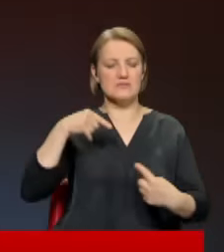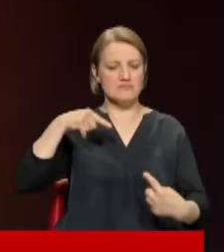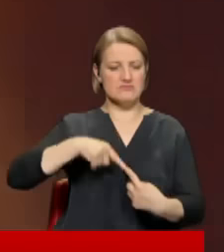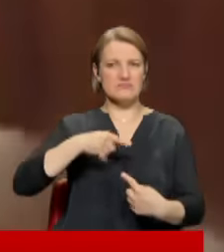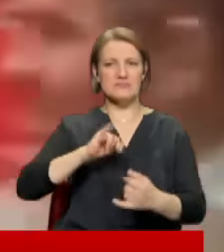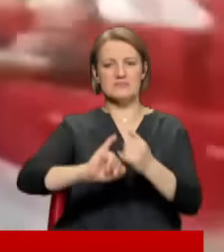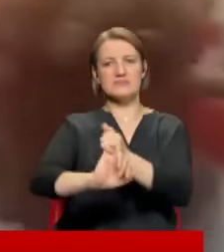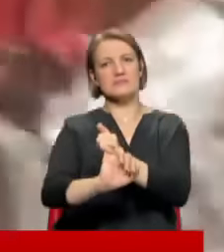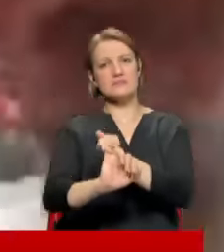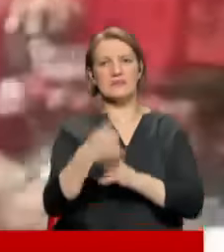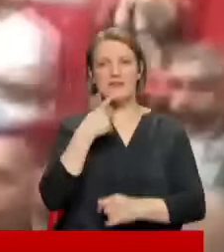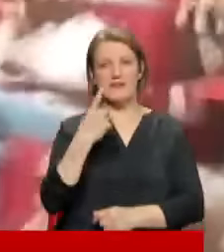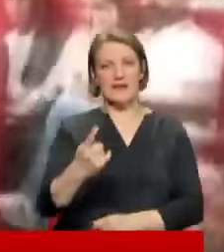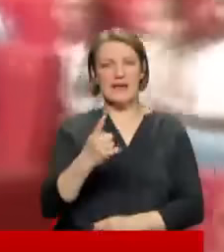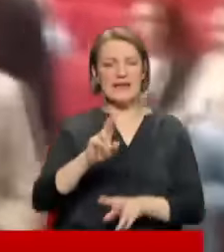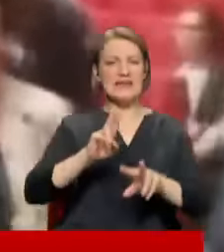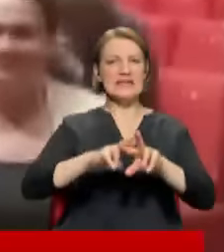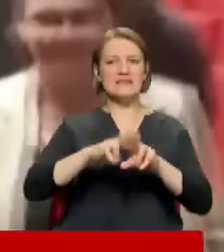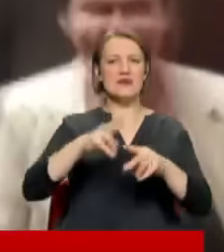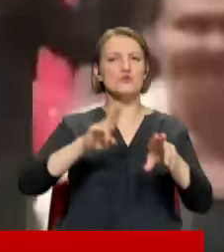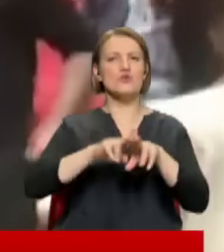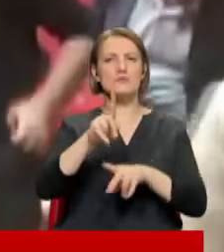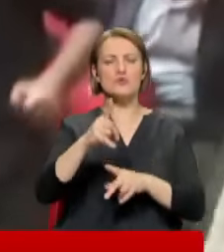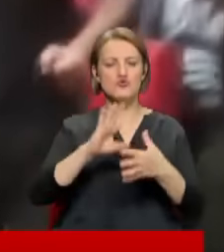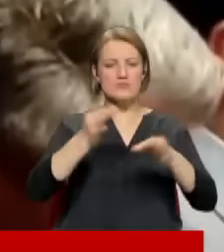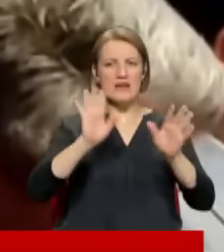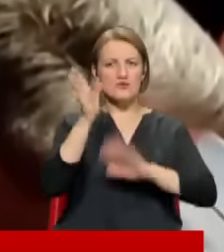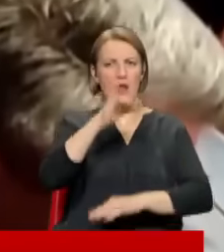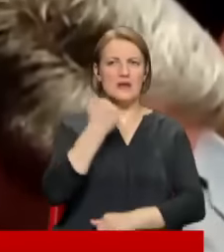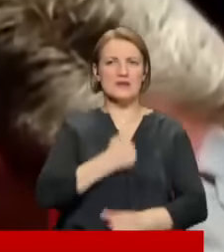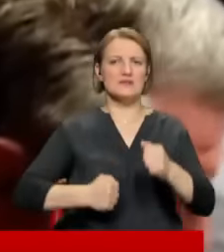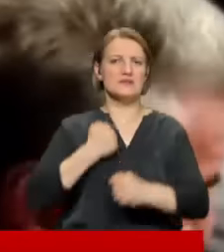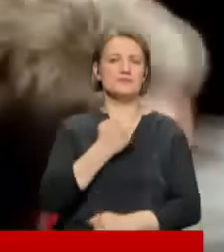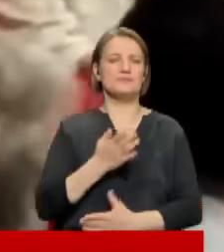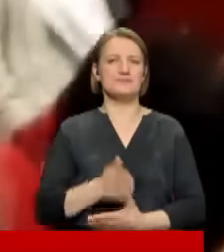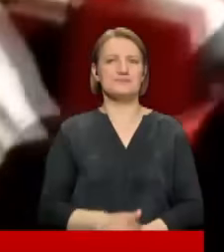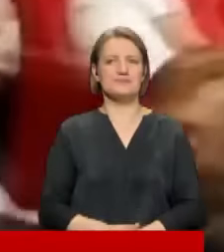karşılığı iddiaya girdiğini ifade etti. Yıldızlı'nın kuzeni bu sözlerin ardından öfkelendi.